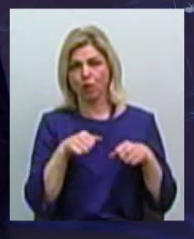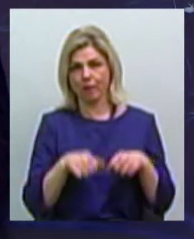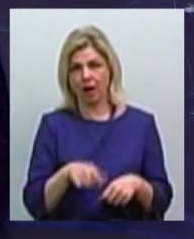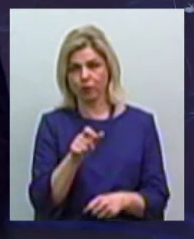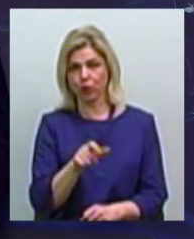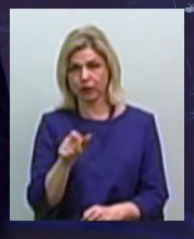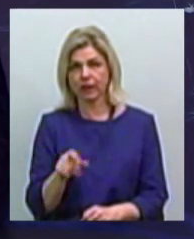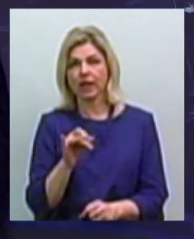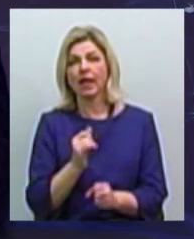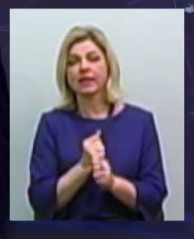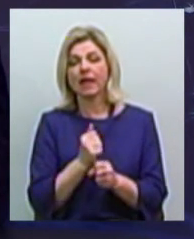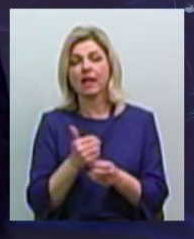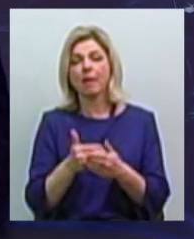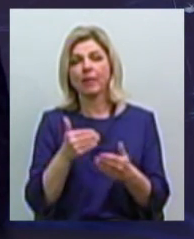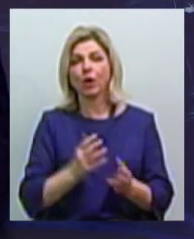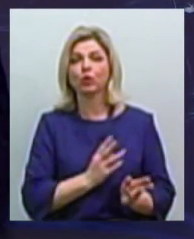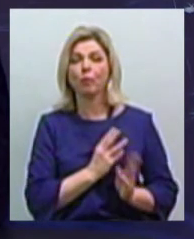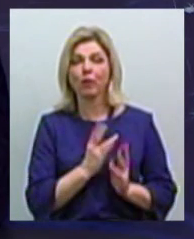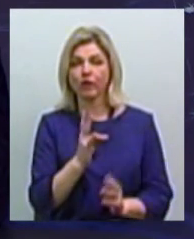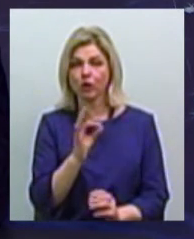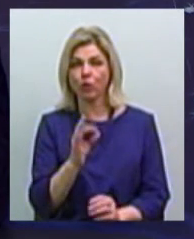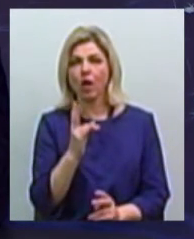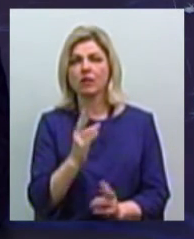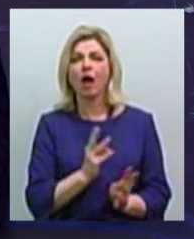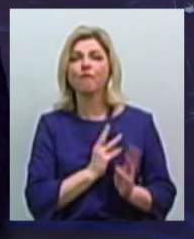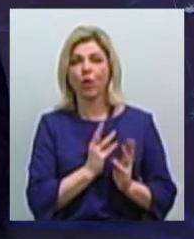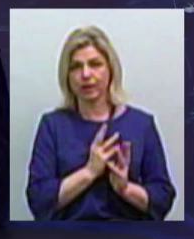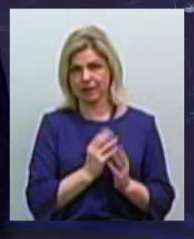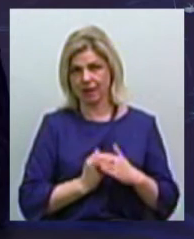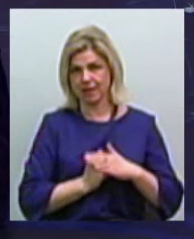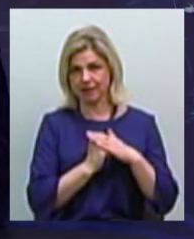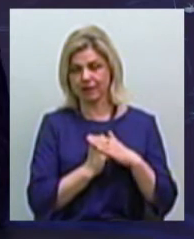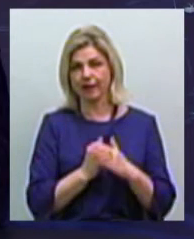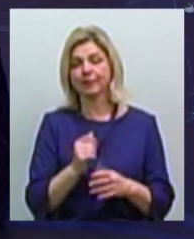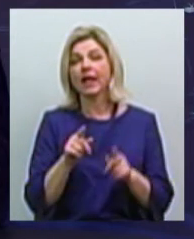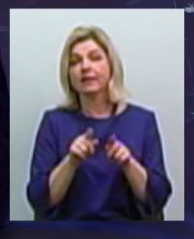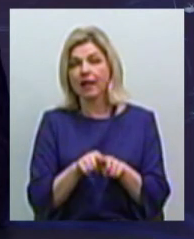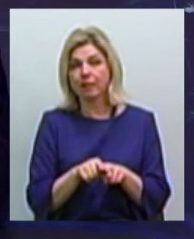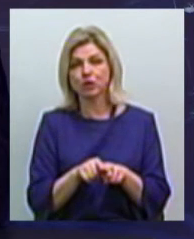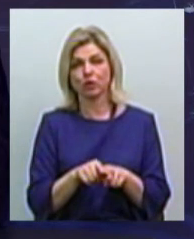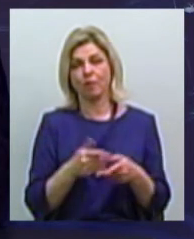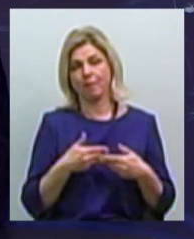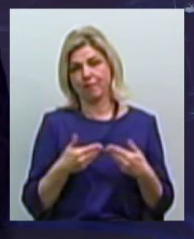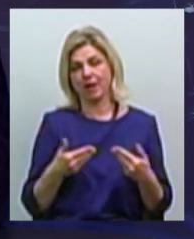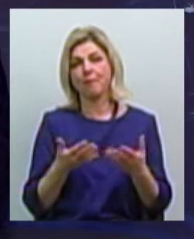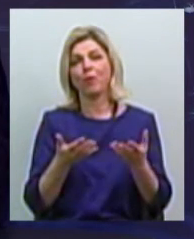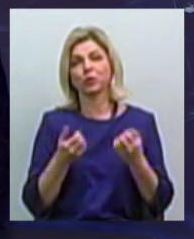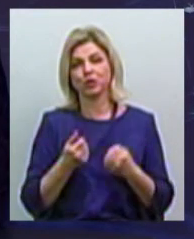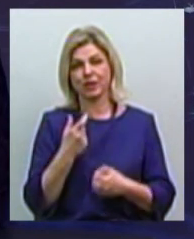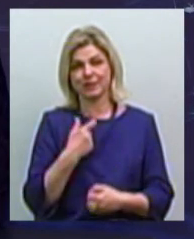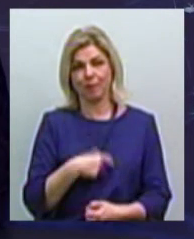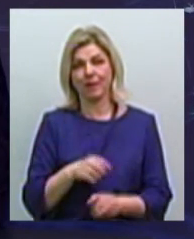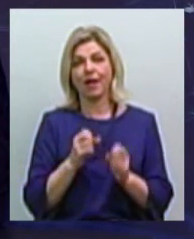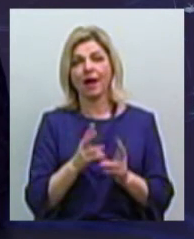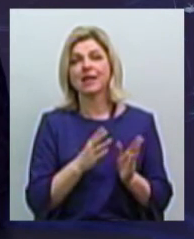робиться, як я вже зазначав попередньо, добровільно, фактично на волонтерських засадах. Таким чином, ми, звичайно, отримуємо собі, як